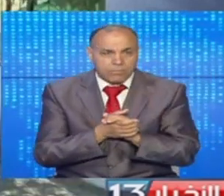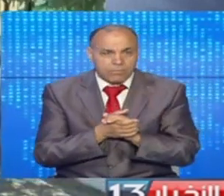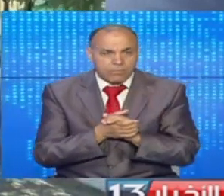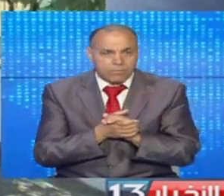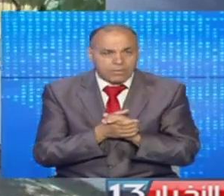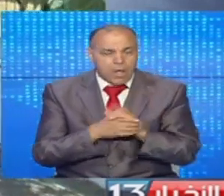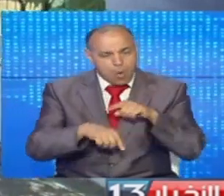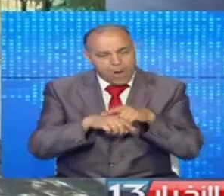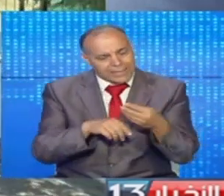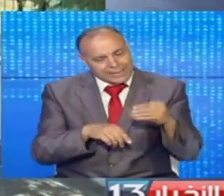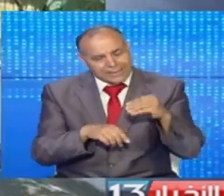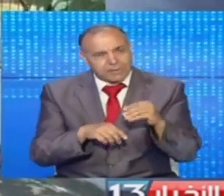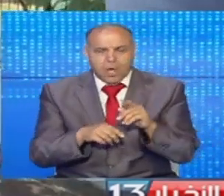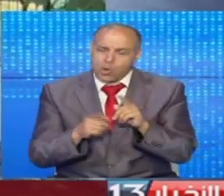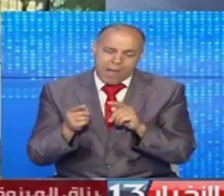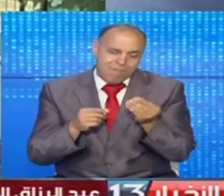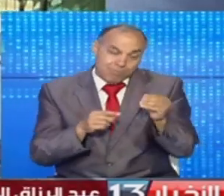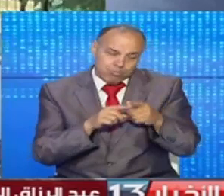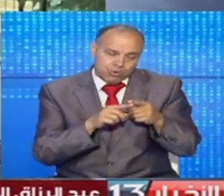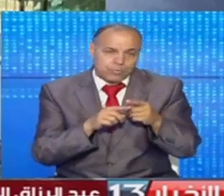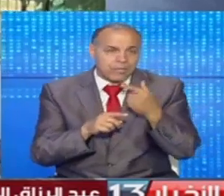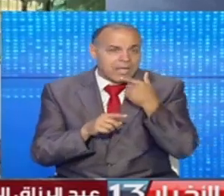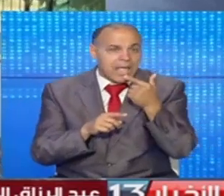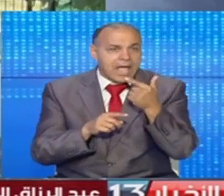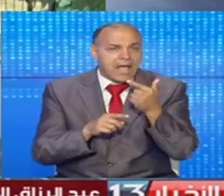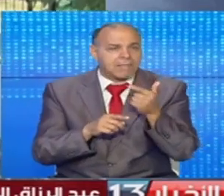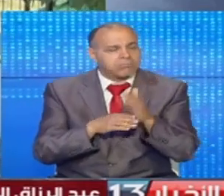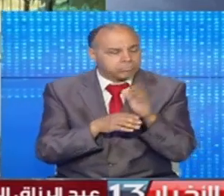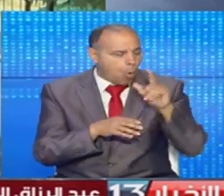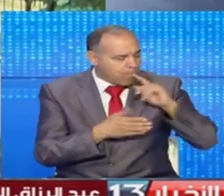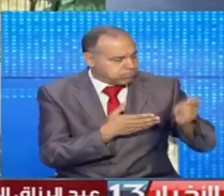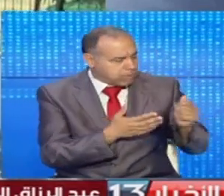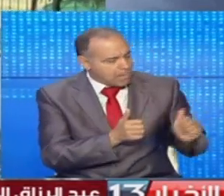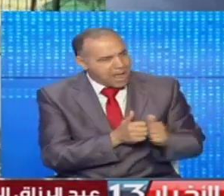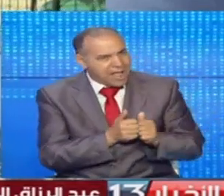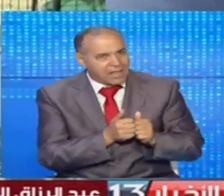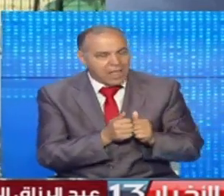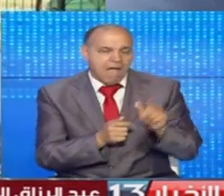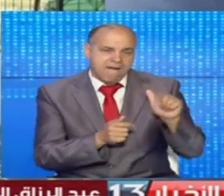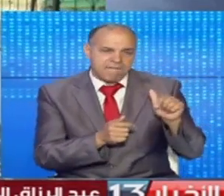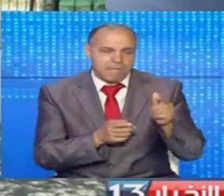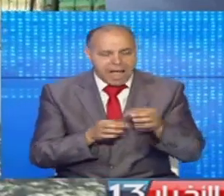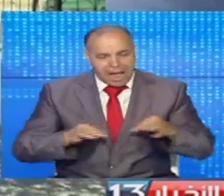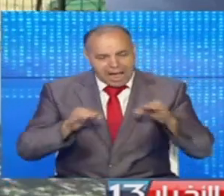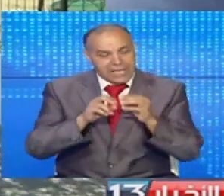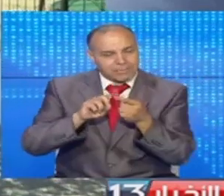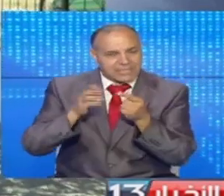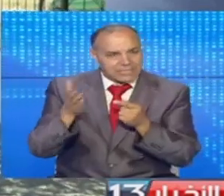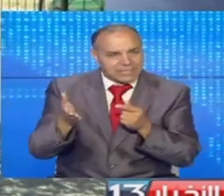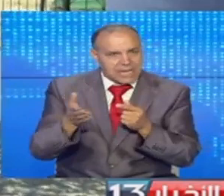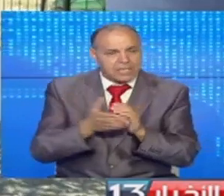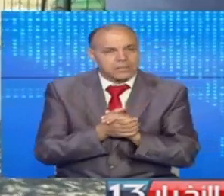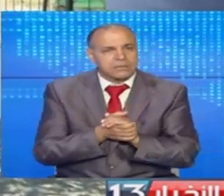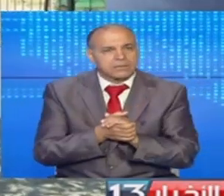ثلث الوقت على غيره ونوفروا ليه تلميذ كاتب، وفرنا ليه قاعة خاصة به اللي